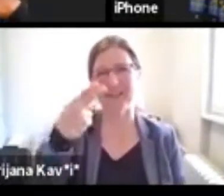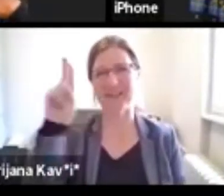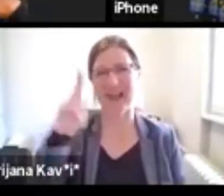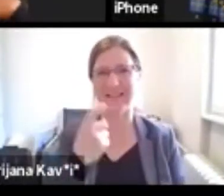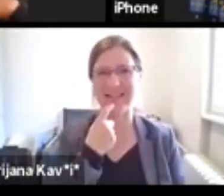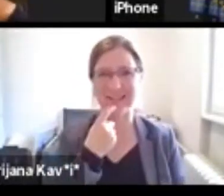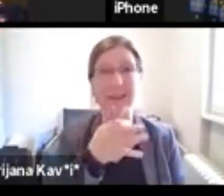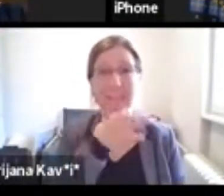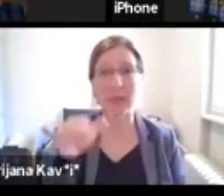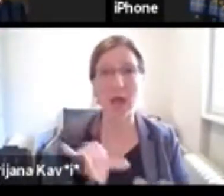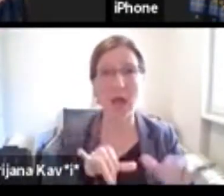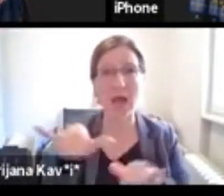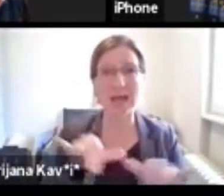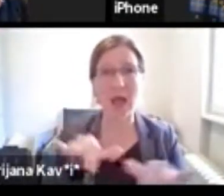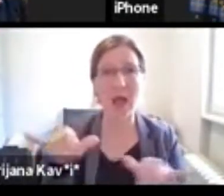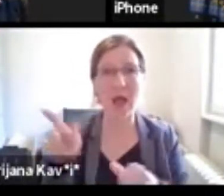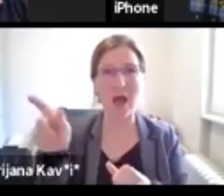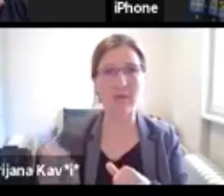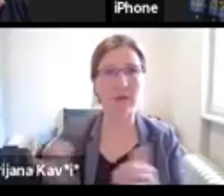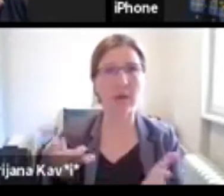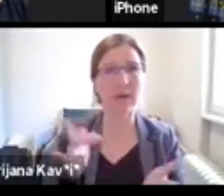Gdje nam je ravnatelj?